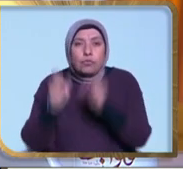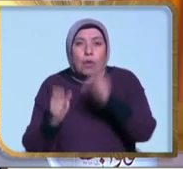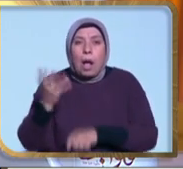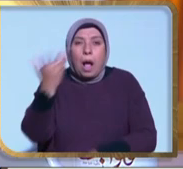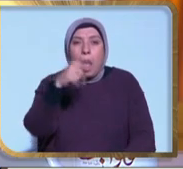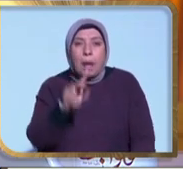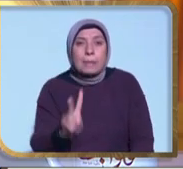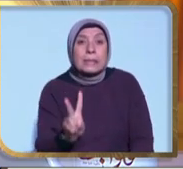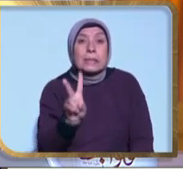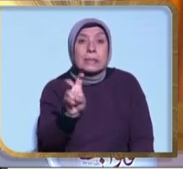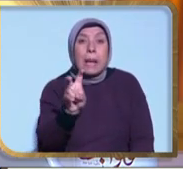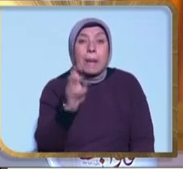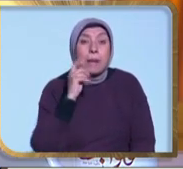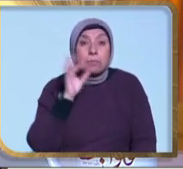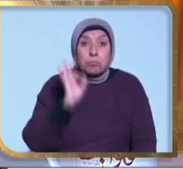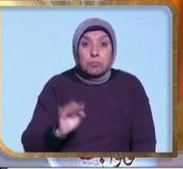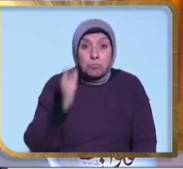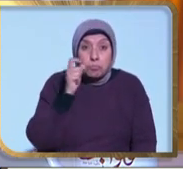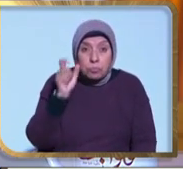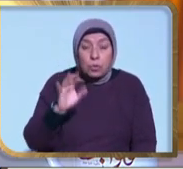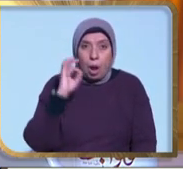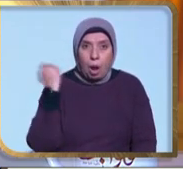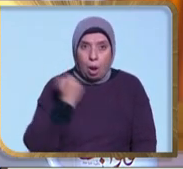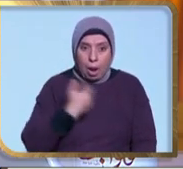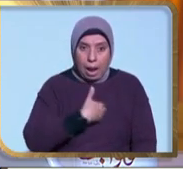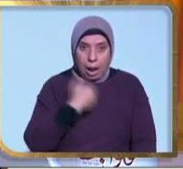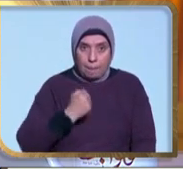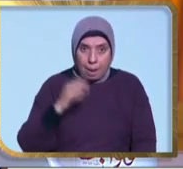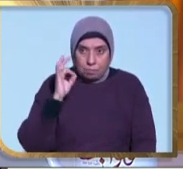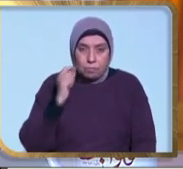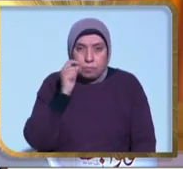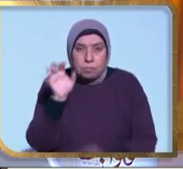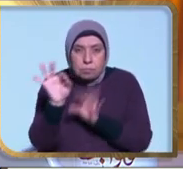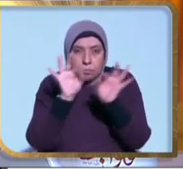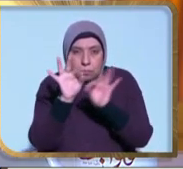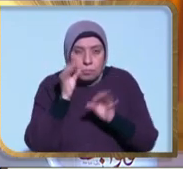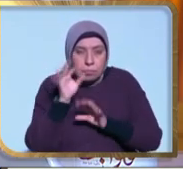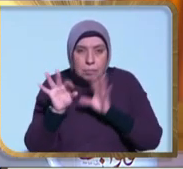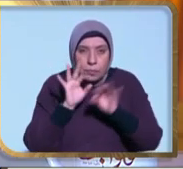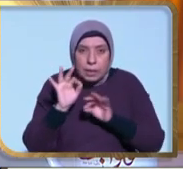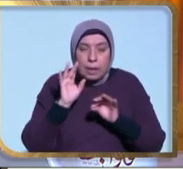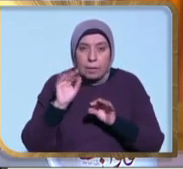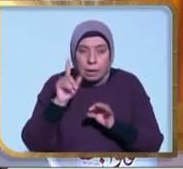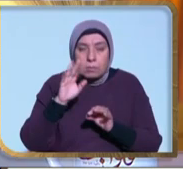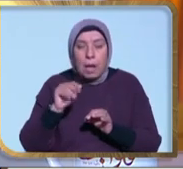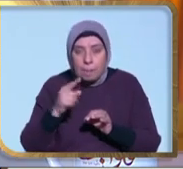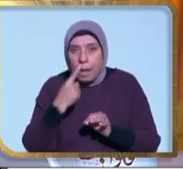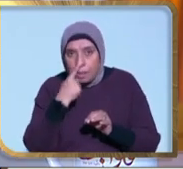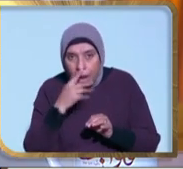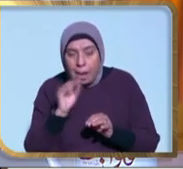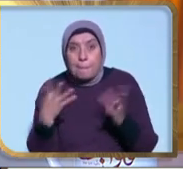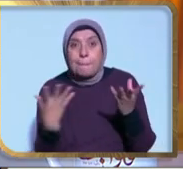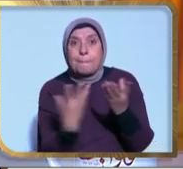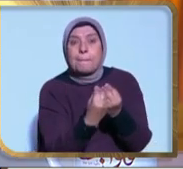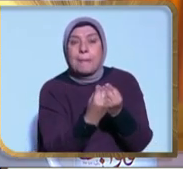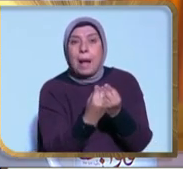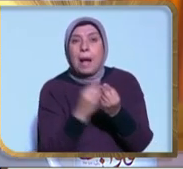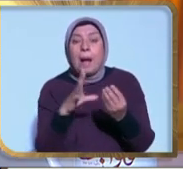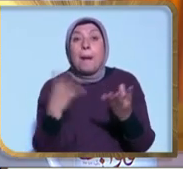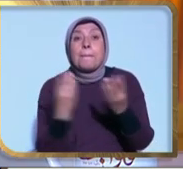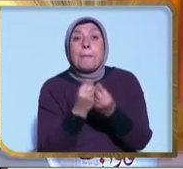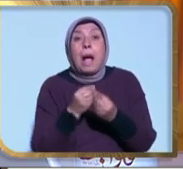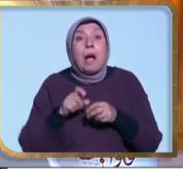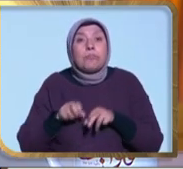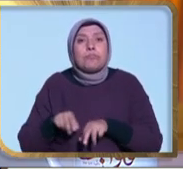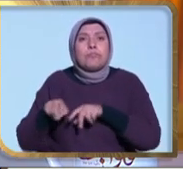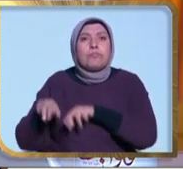واشدهم طاعه لله تعالى ولرسوله موسى عليه السلام عشان يروحوا معاه ويرافق الى